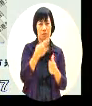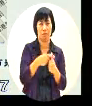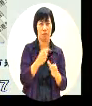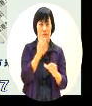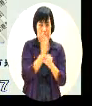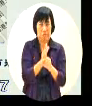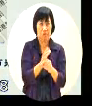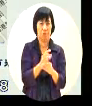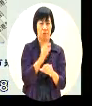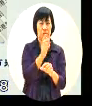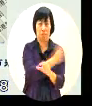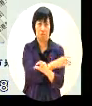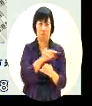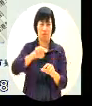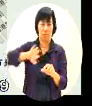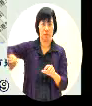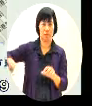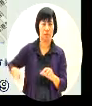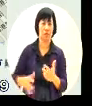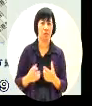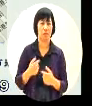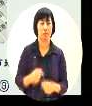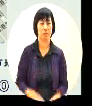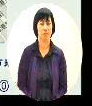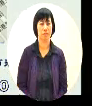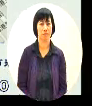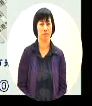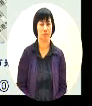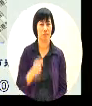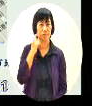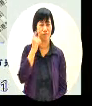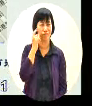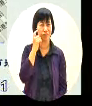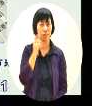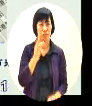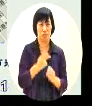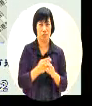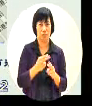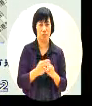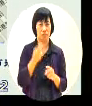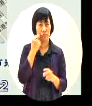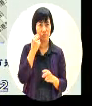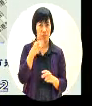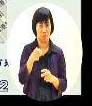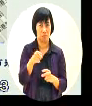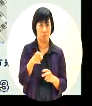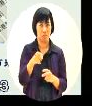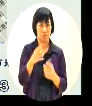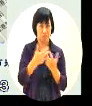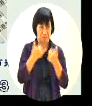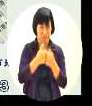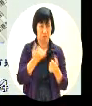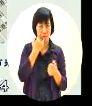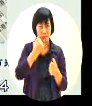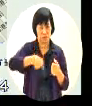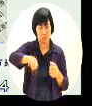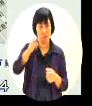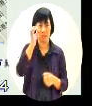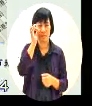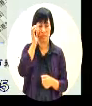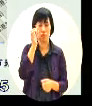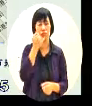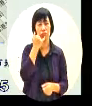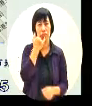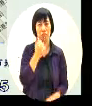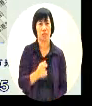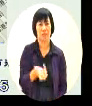林吼，相信若有对遐过吼，有机会大家拢会使，有任何人拢会使去了解看卖诶。